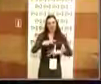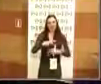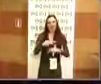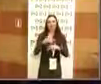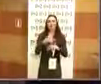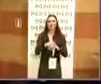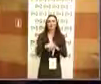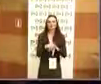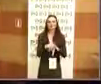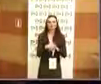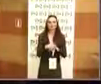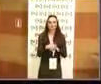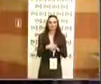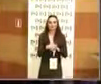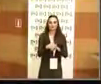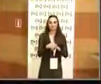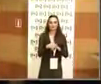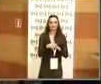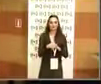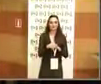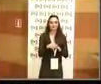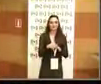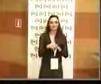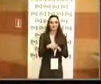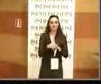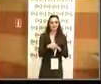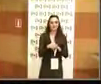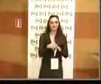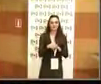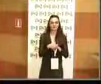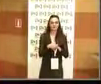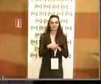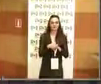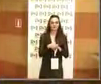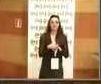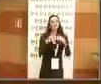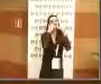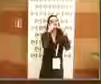Grazie a Nicola Zingaretti.